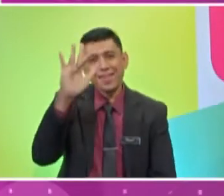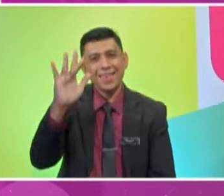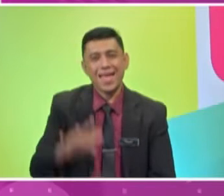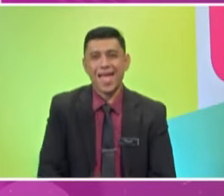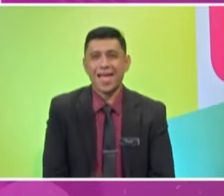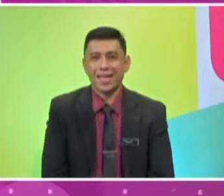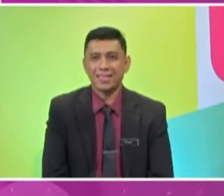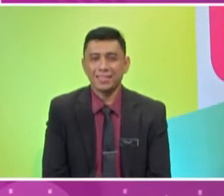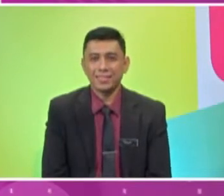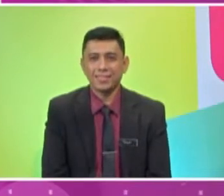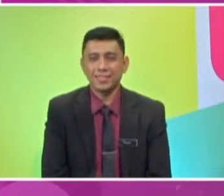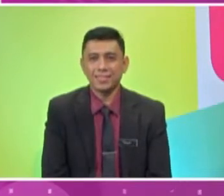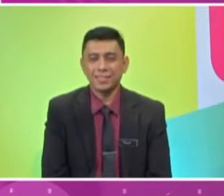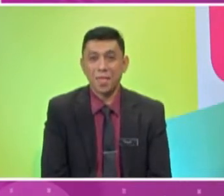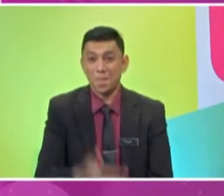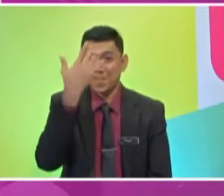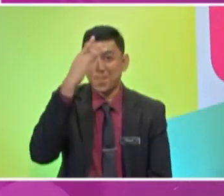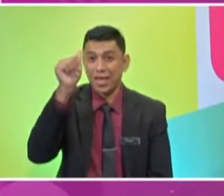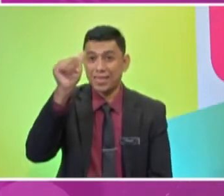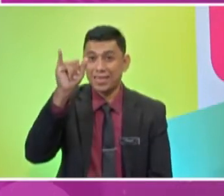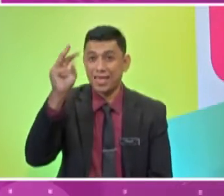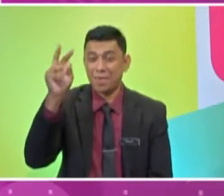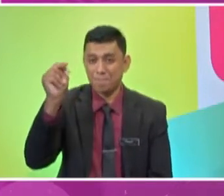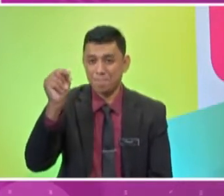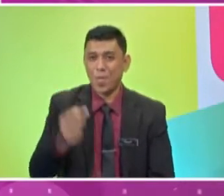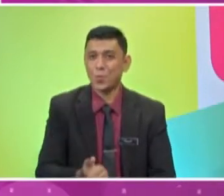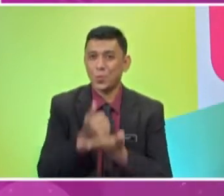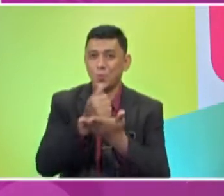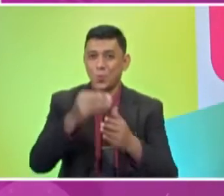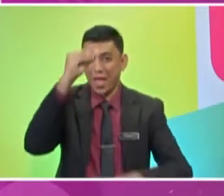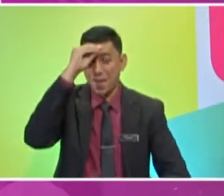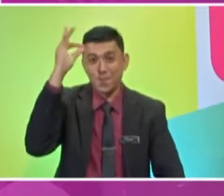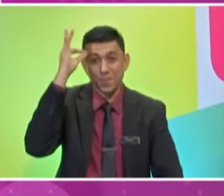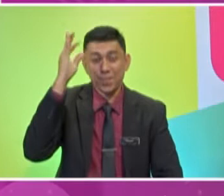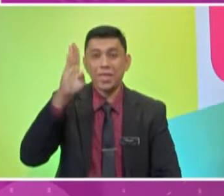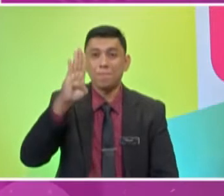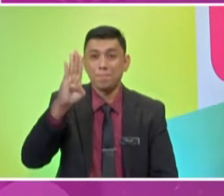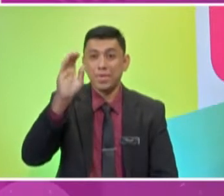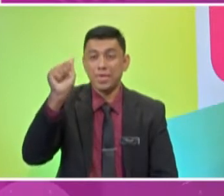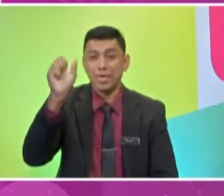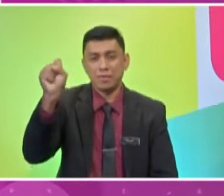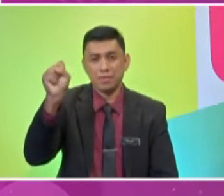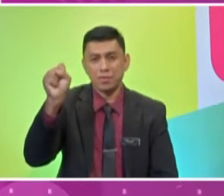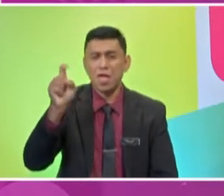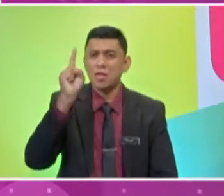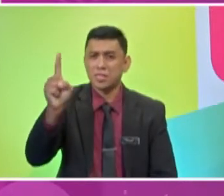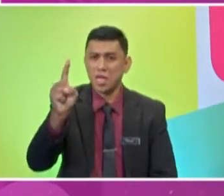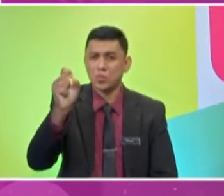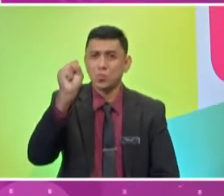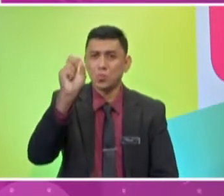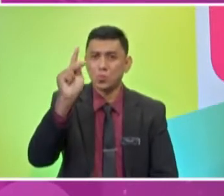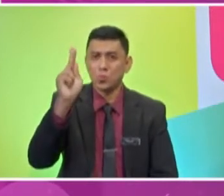Betul. Pandailah Aiman ni tolong abang busy kat rumah. Okey, BAS, bas. Dia satu suku kata